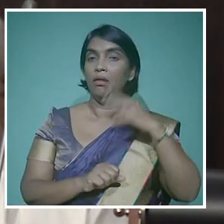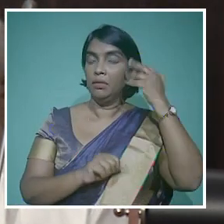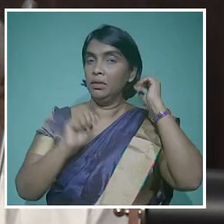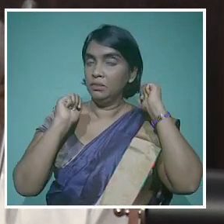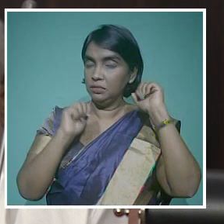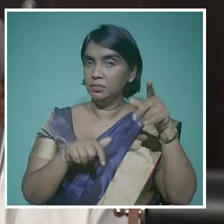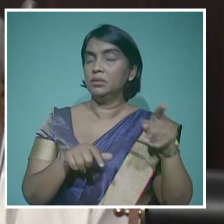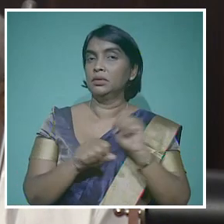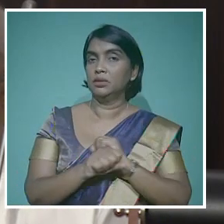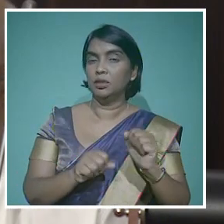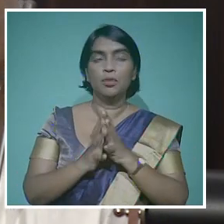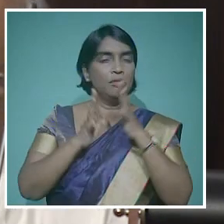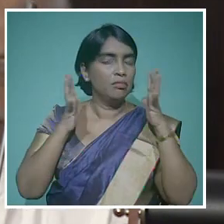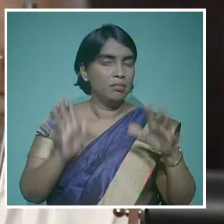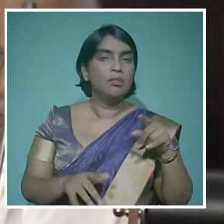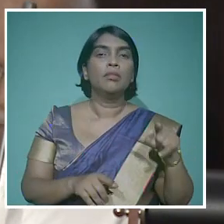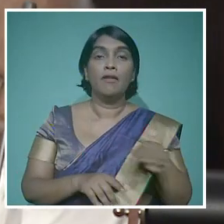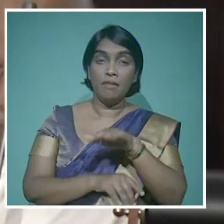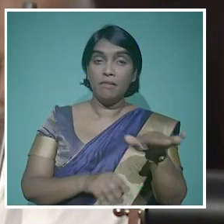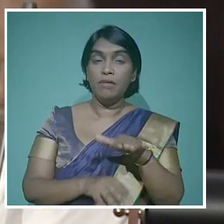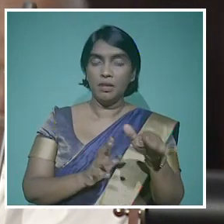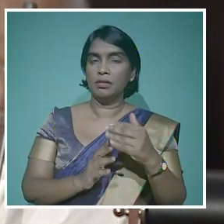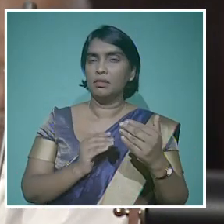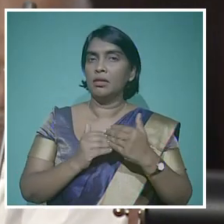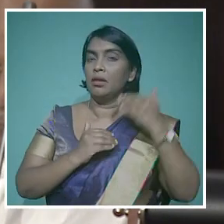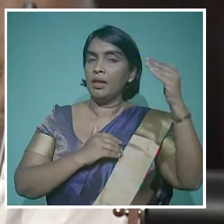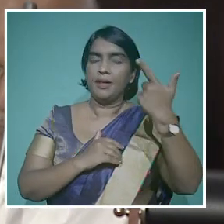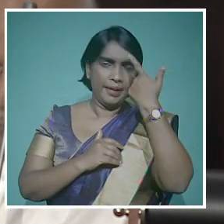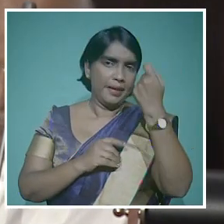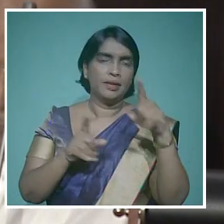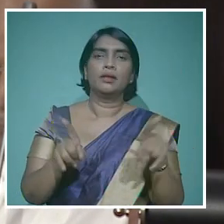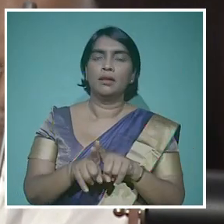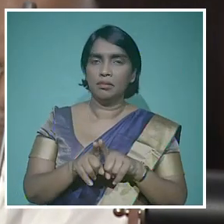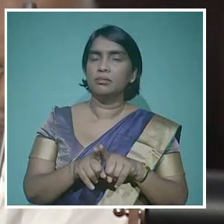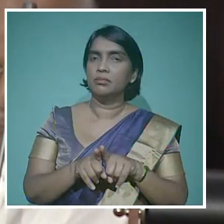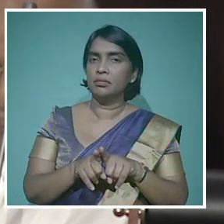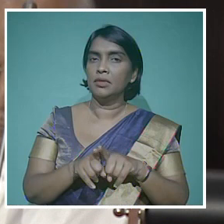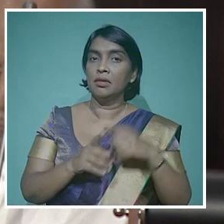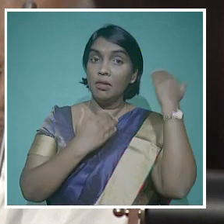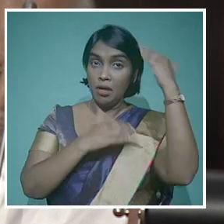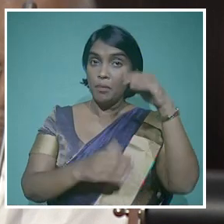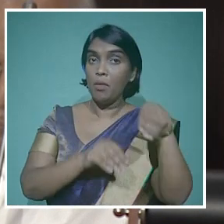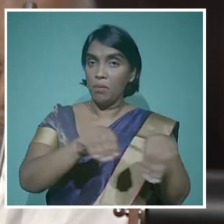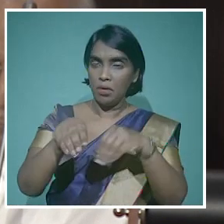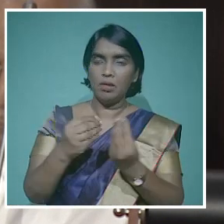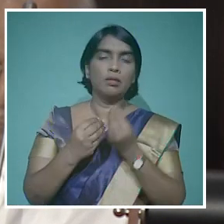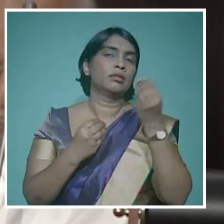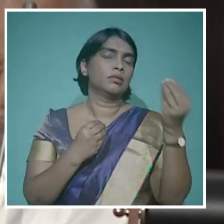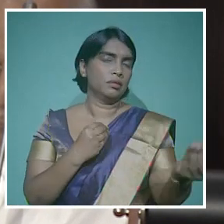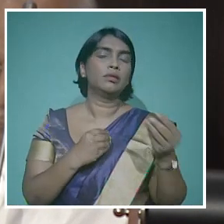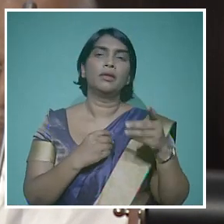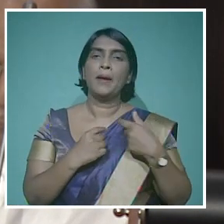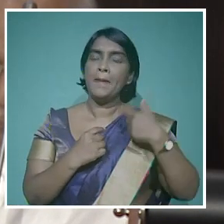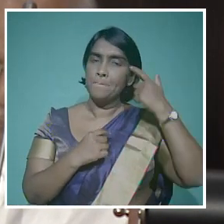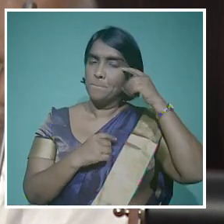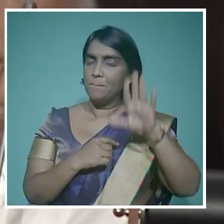යොදා නොගන්නා විශාල ඉඩම් කුට්ටි දිගකාලික බදු පදන මත අපනයන භෝග වගා කිරීමට ලබා දීමට